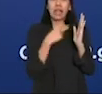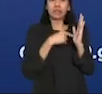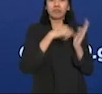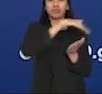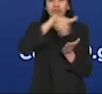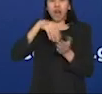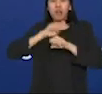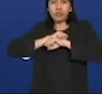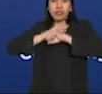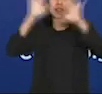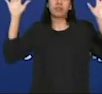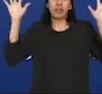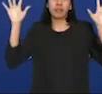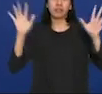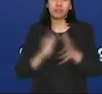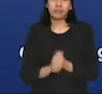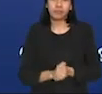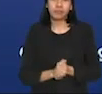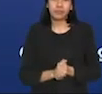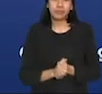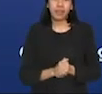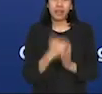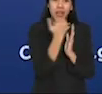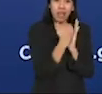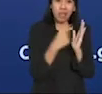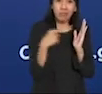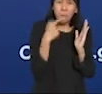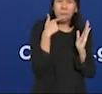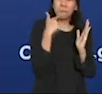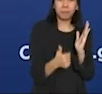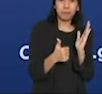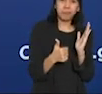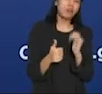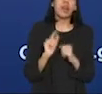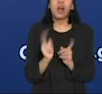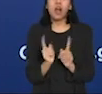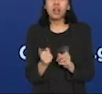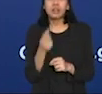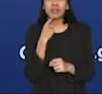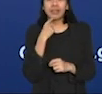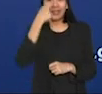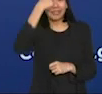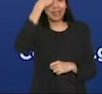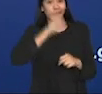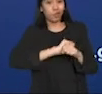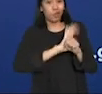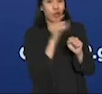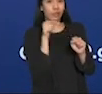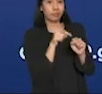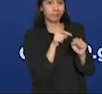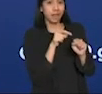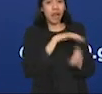pihak ini menjadi penting untuk kita Hai terkait dengan penyakit kofit 19 pendataan